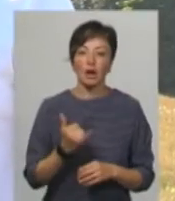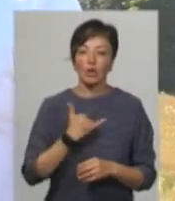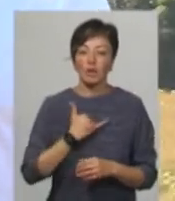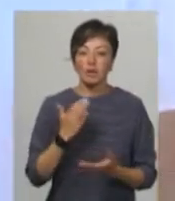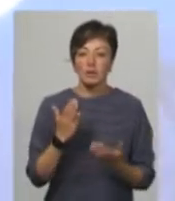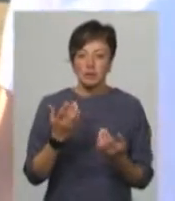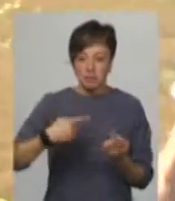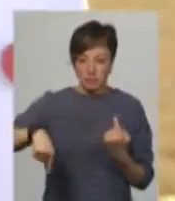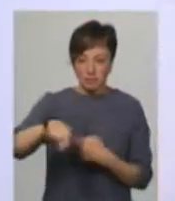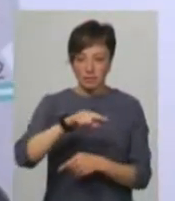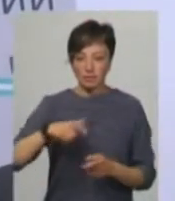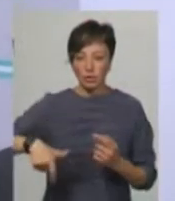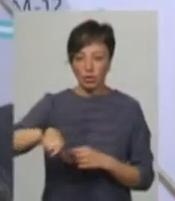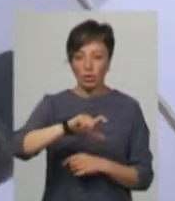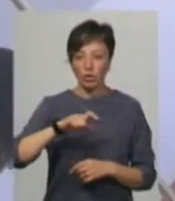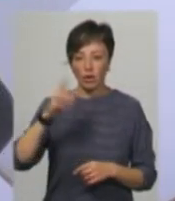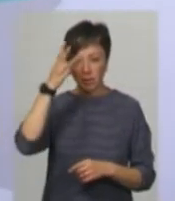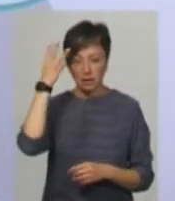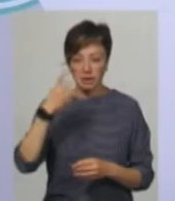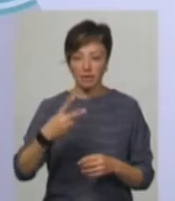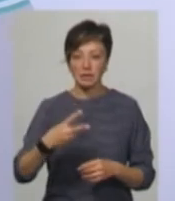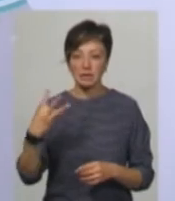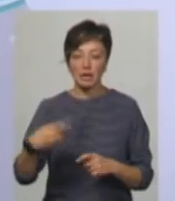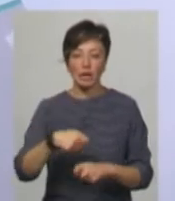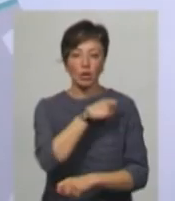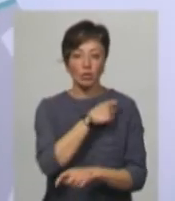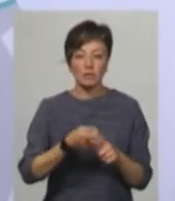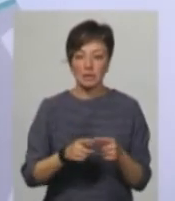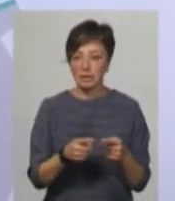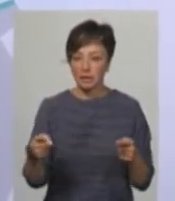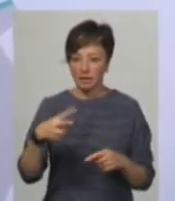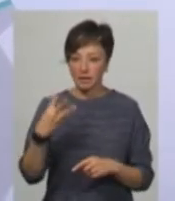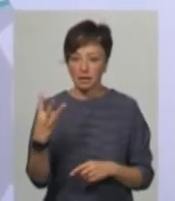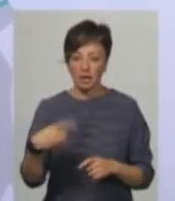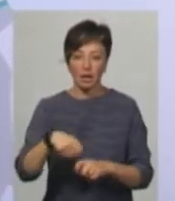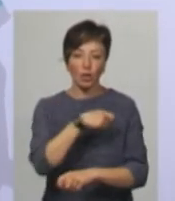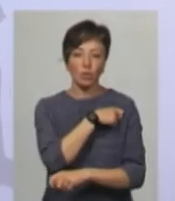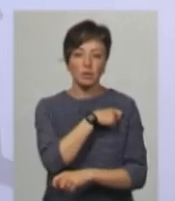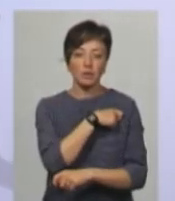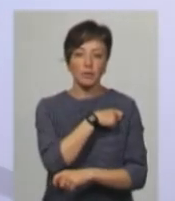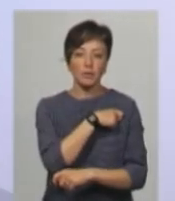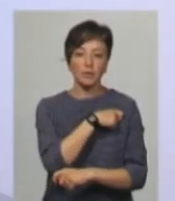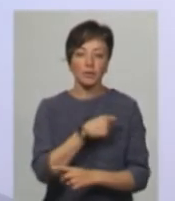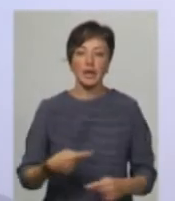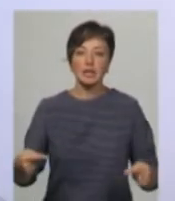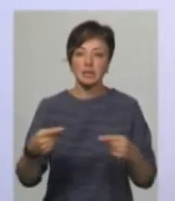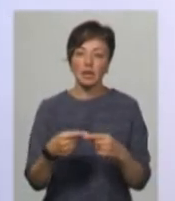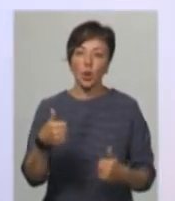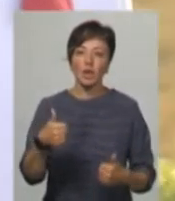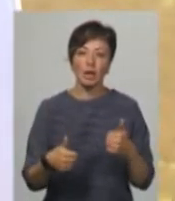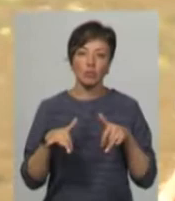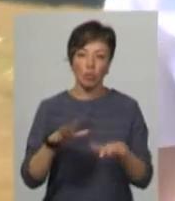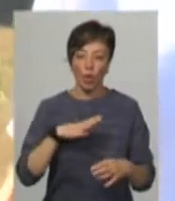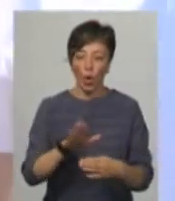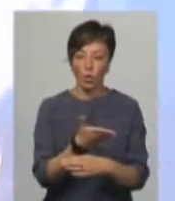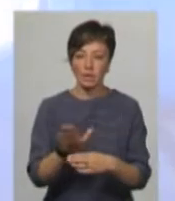міста Хмельницького, яка має протяжність 23 кілометри. Ця ділянка, цих 23 кілометри, згідно тендерних процедур, була